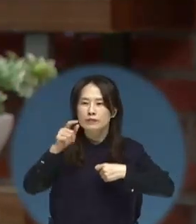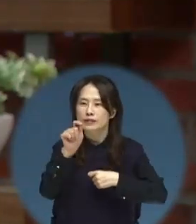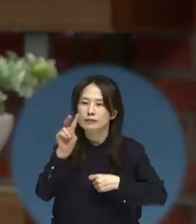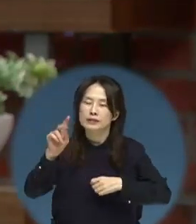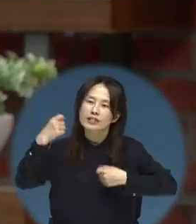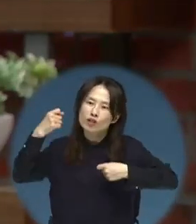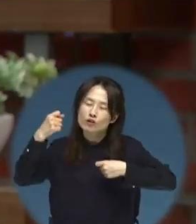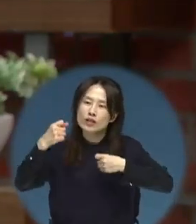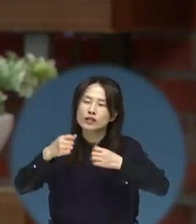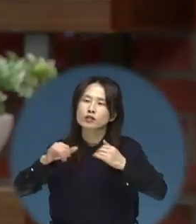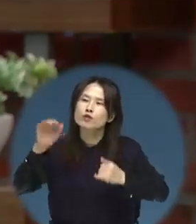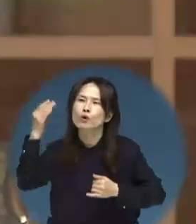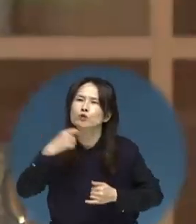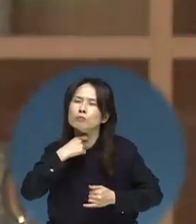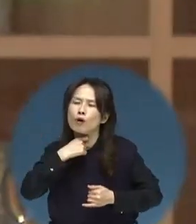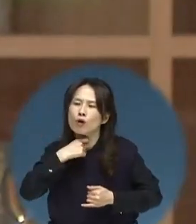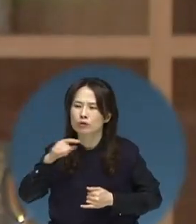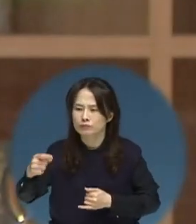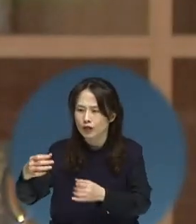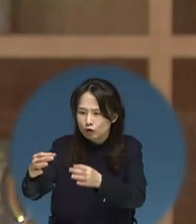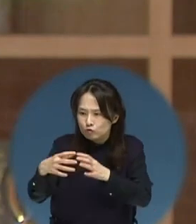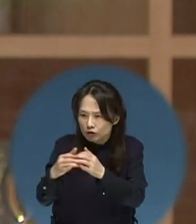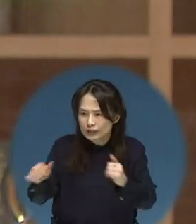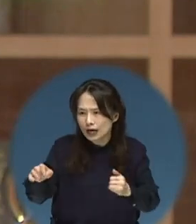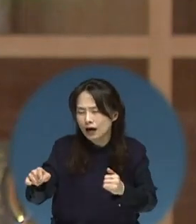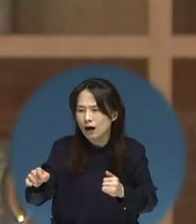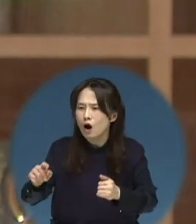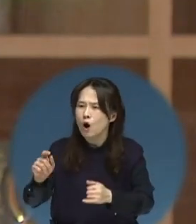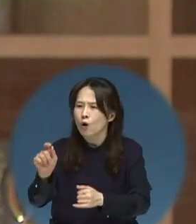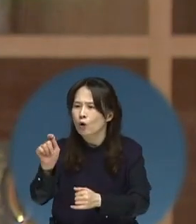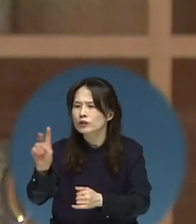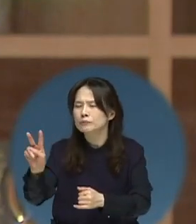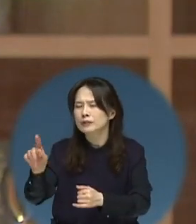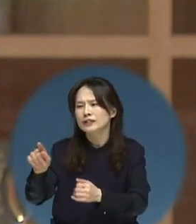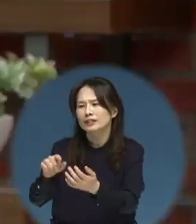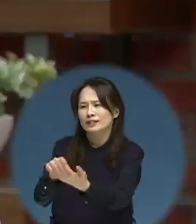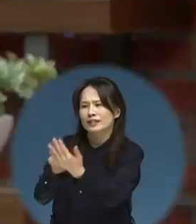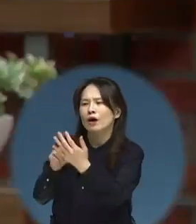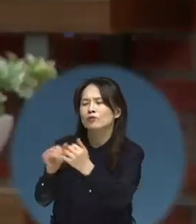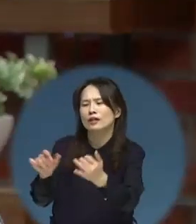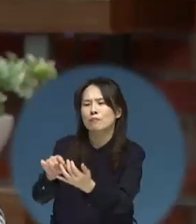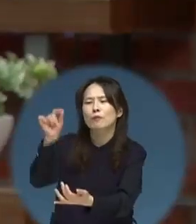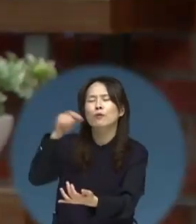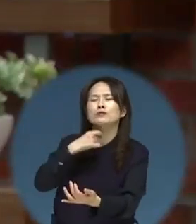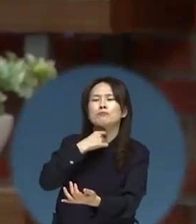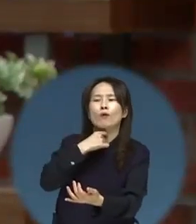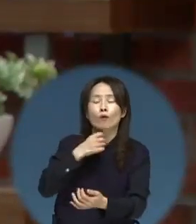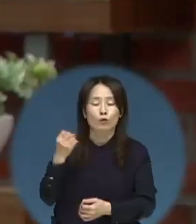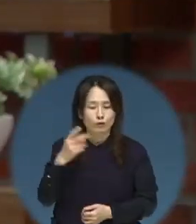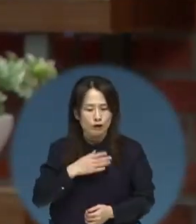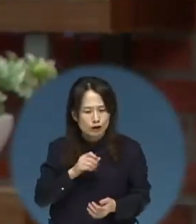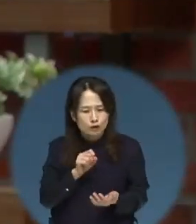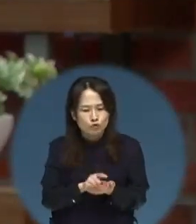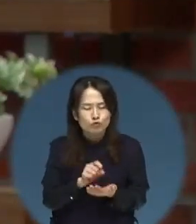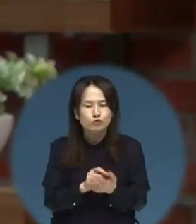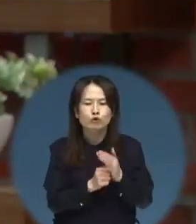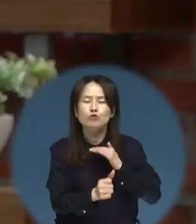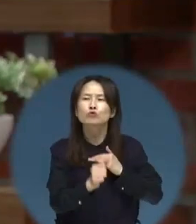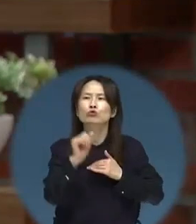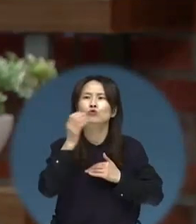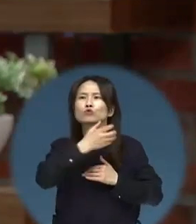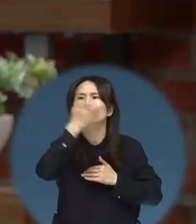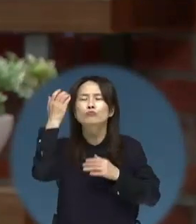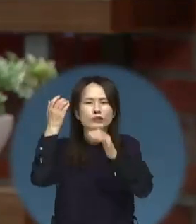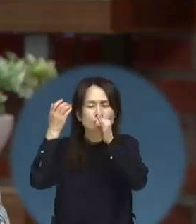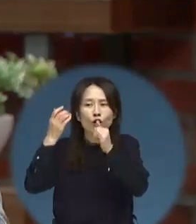연예인을 찾아보는 거예요. 나 이 사람 할 거예요. 이렇게 하고 나는 축구선수가 되고 싶어. 축구를 좋아하는 사람이 누구지? 찾으면서 아이들끼리